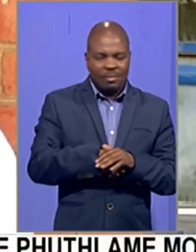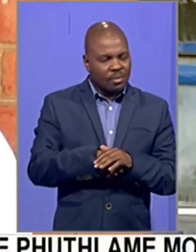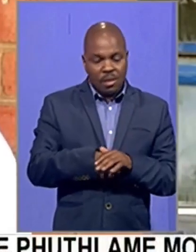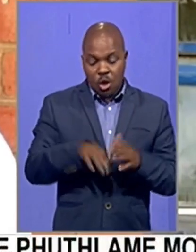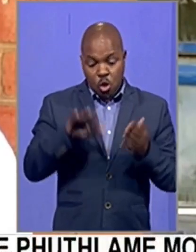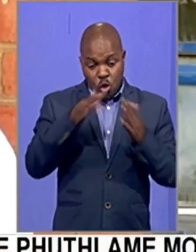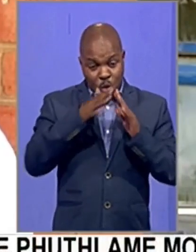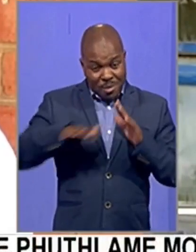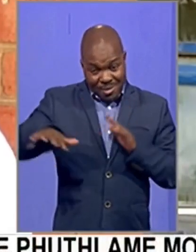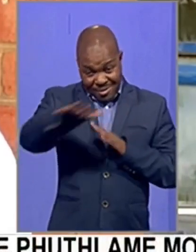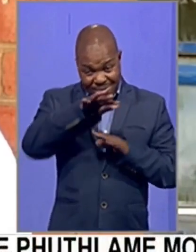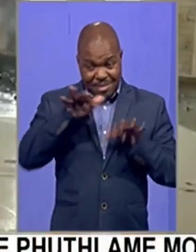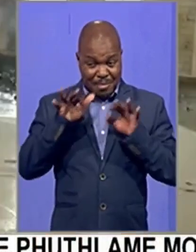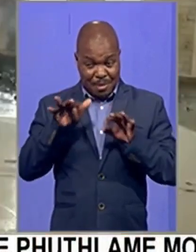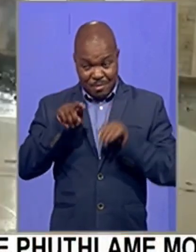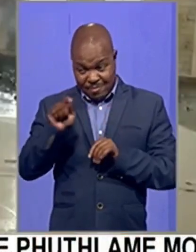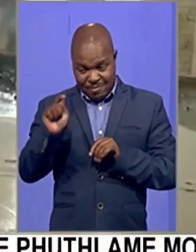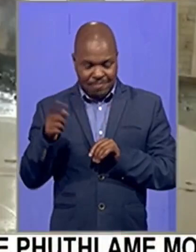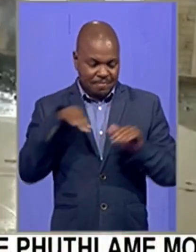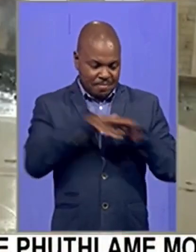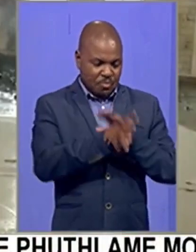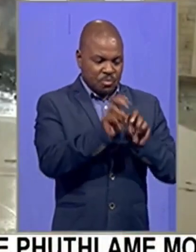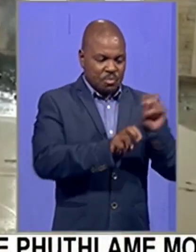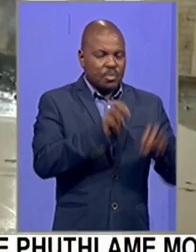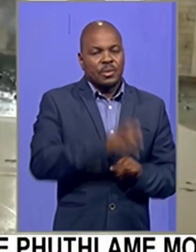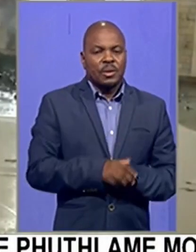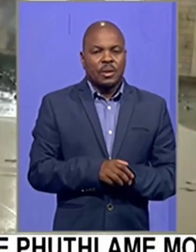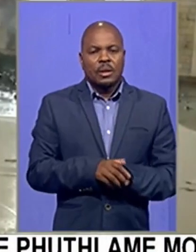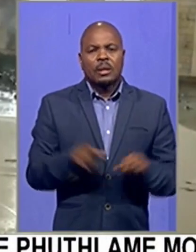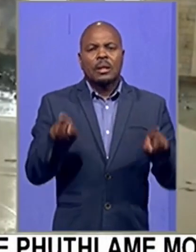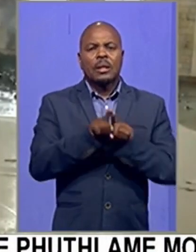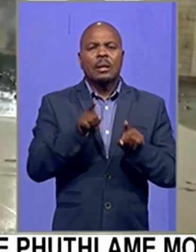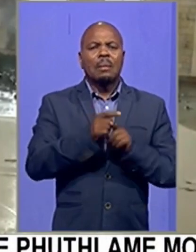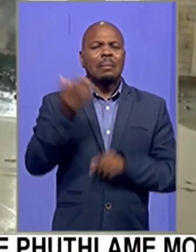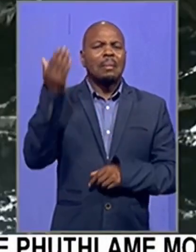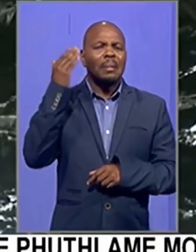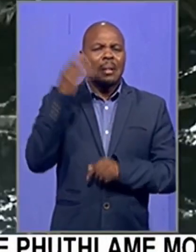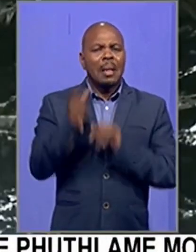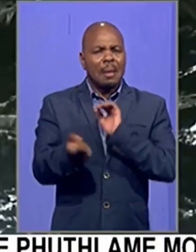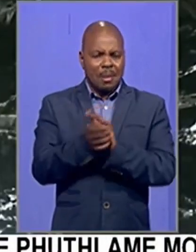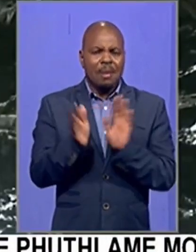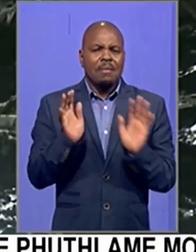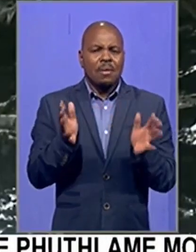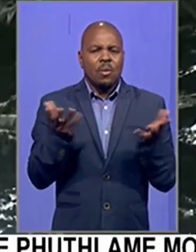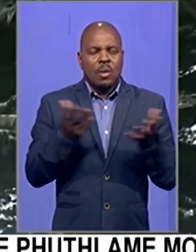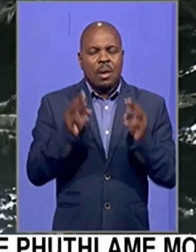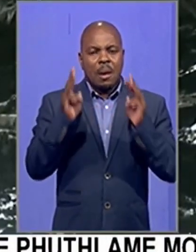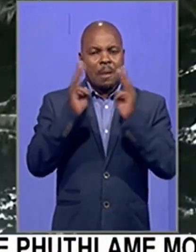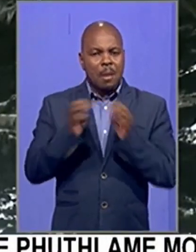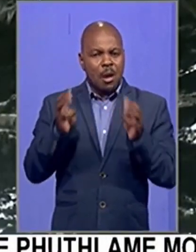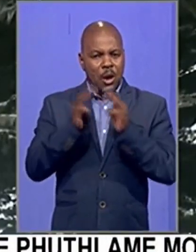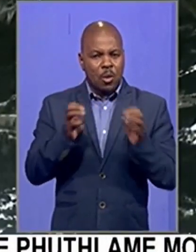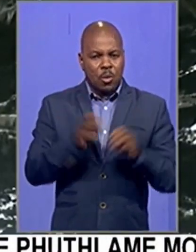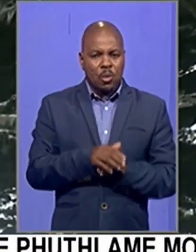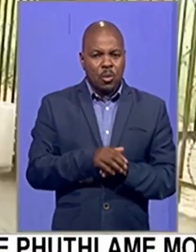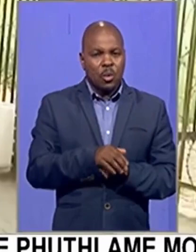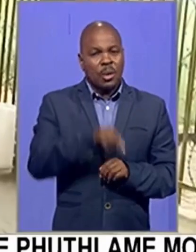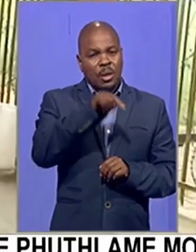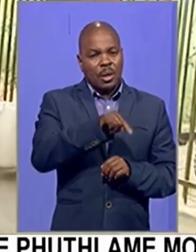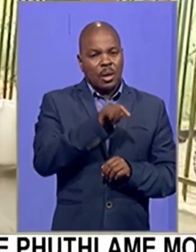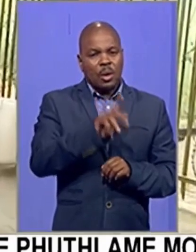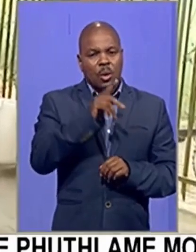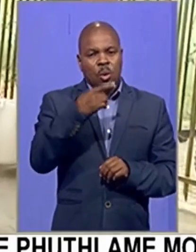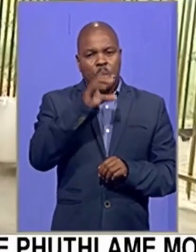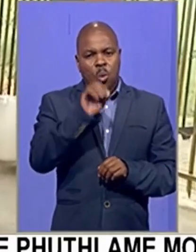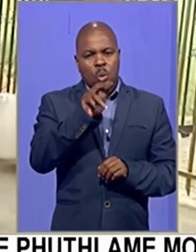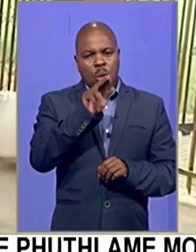ka hara motse. Nakong e seng kae e fetileng ho bile le ketsahalo e nngwe Mangaung mo sekolo sa primary sa